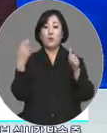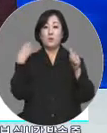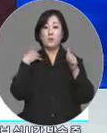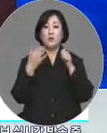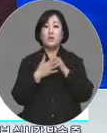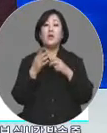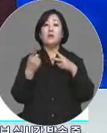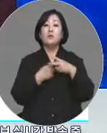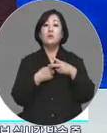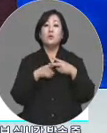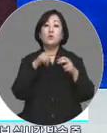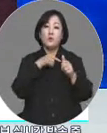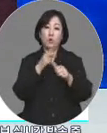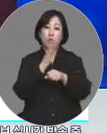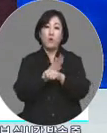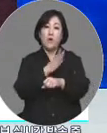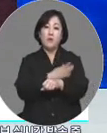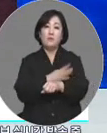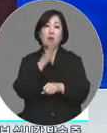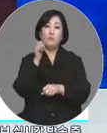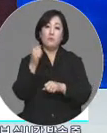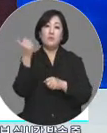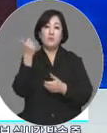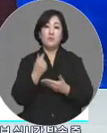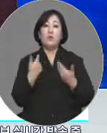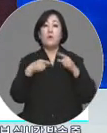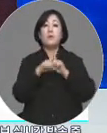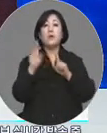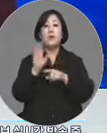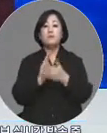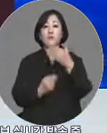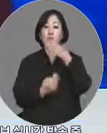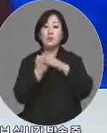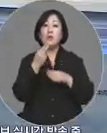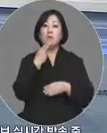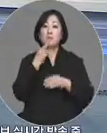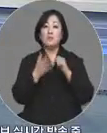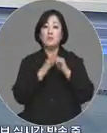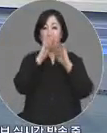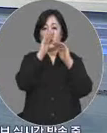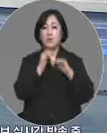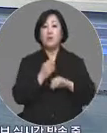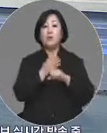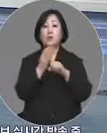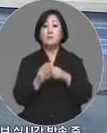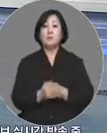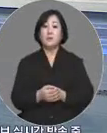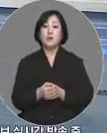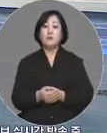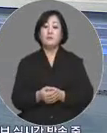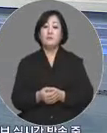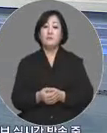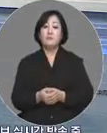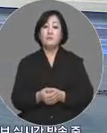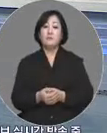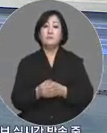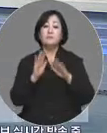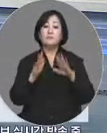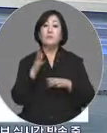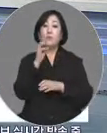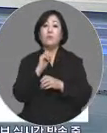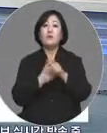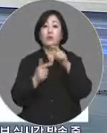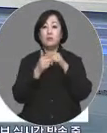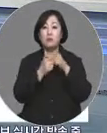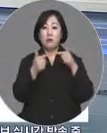김경희 초등교육과장 모시고 별다른 문제가 없는지 짚어보겠습니다. 네, 어서 오십시오. 네, 안녕하십니까. 자, 오미크론 확산세